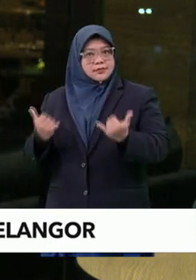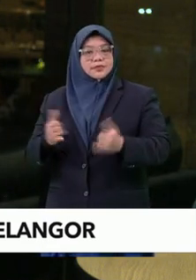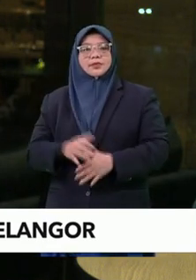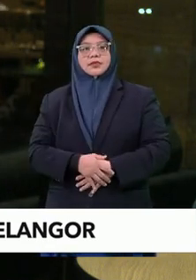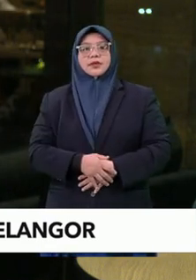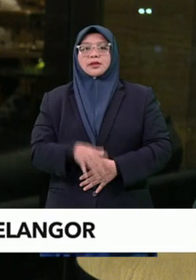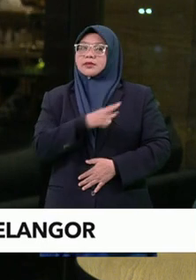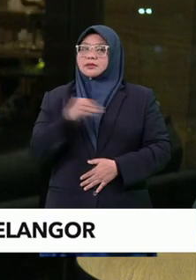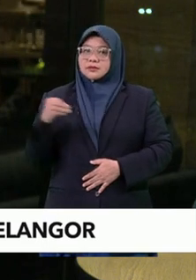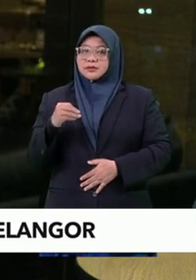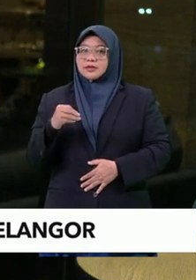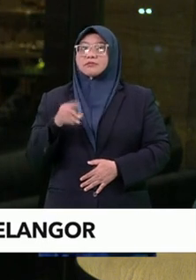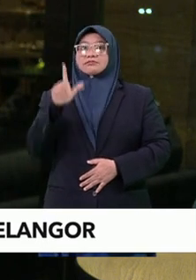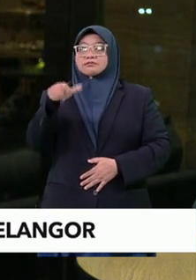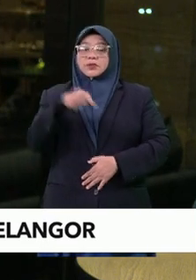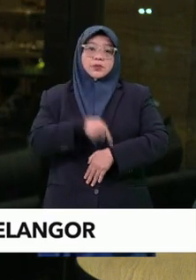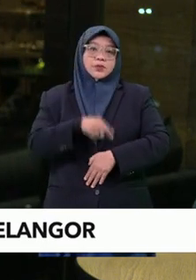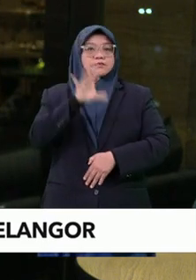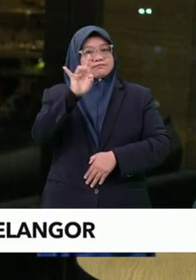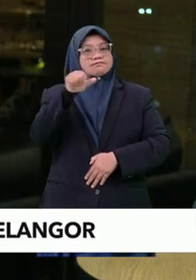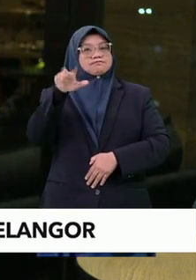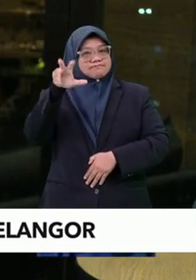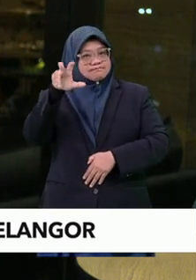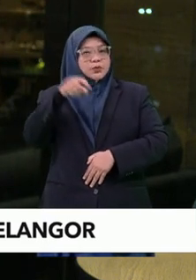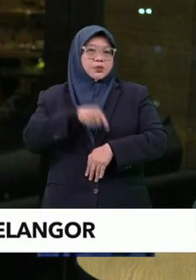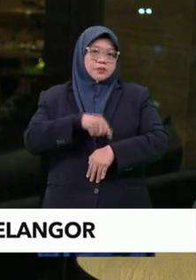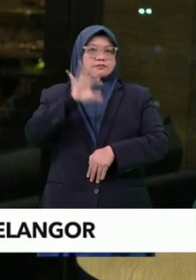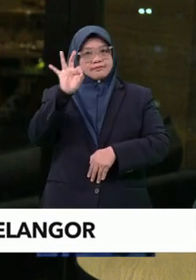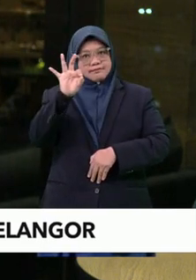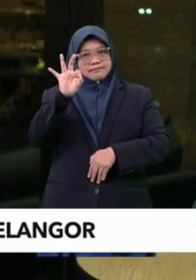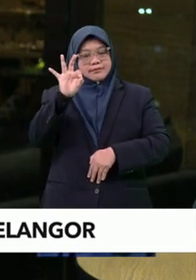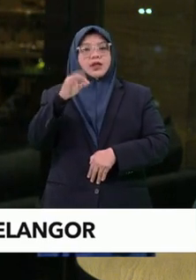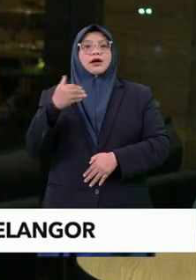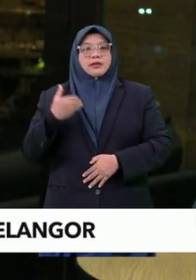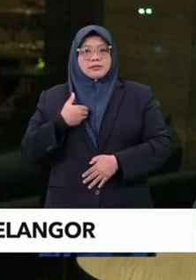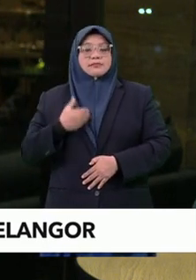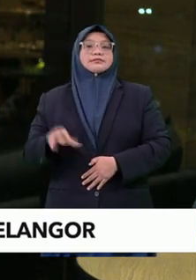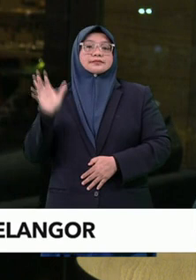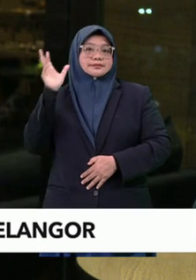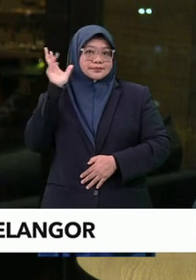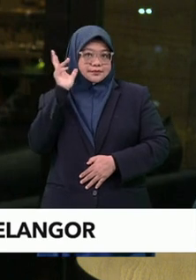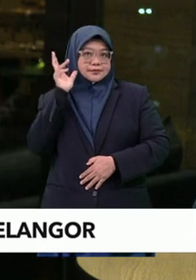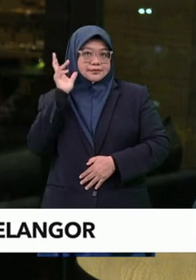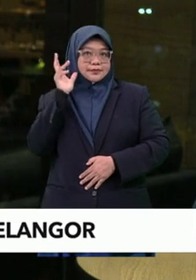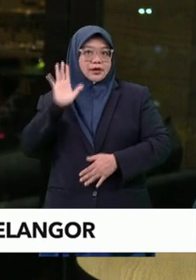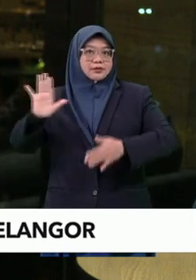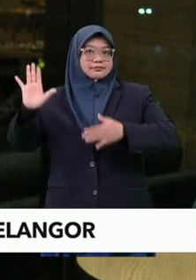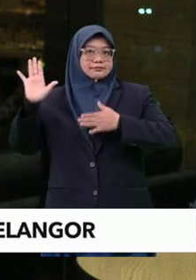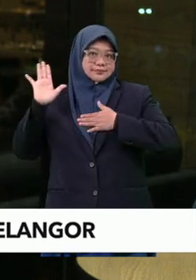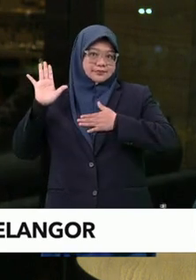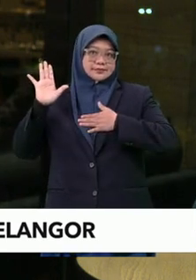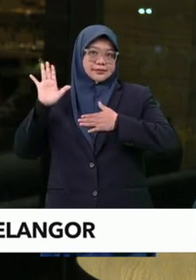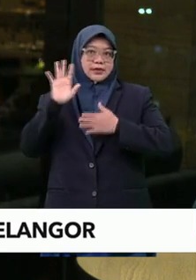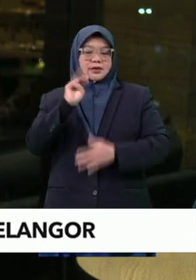di mana Sebentar saja lagi pada jam 08.30 jam 09.00 kita akan mendengarkan nah yaitu manifesso pelancaran